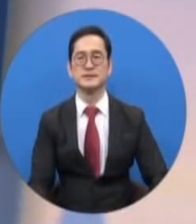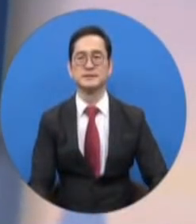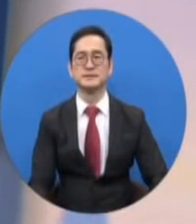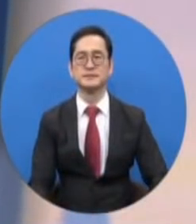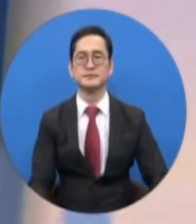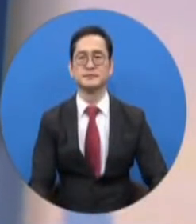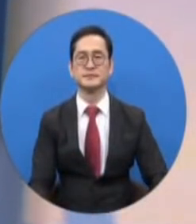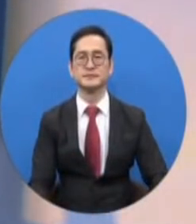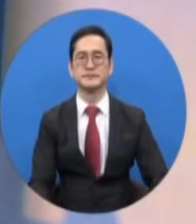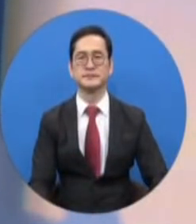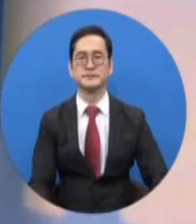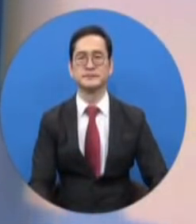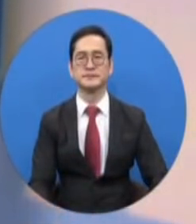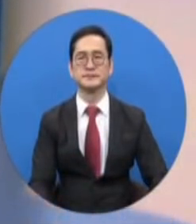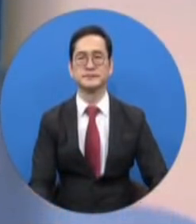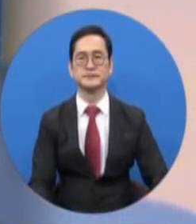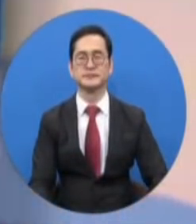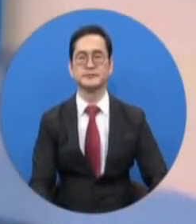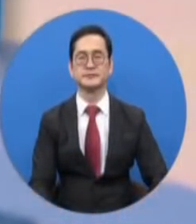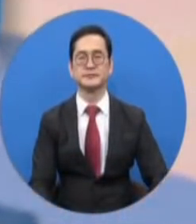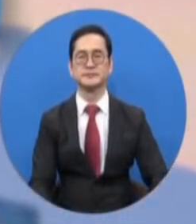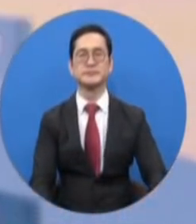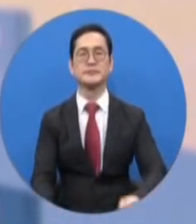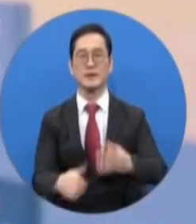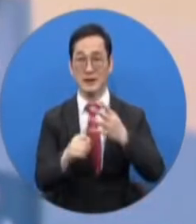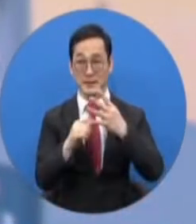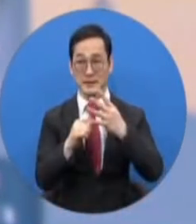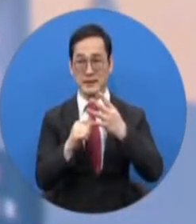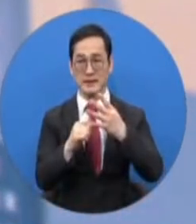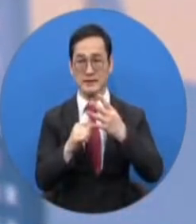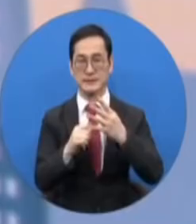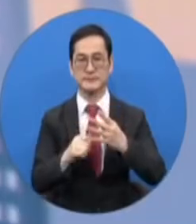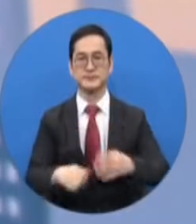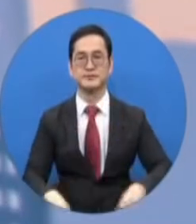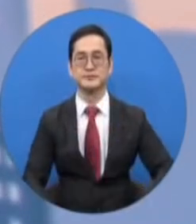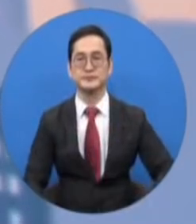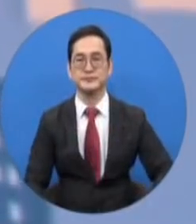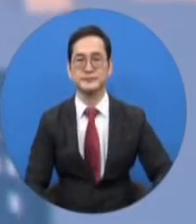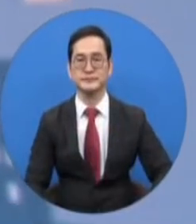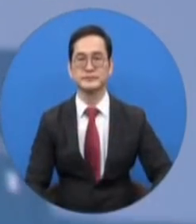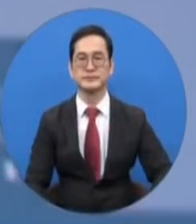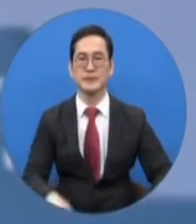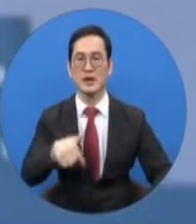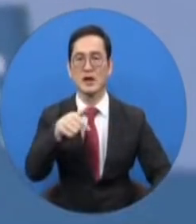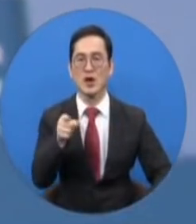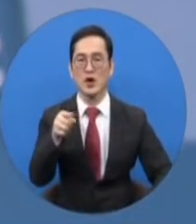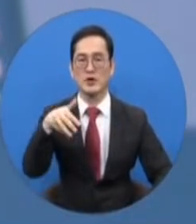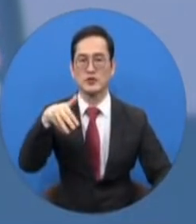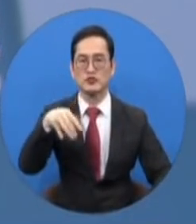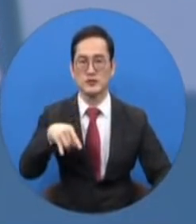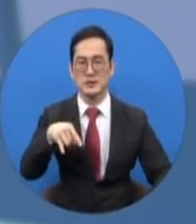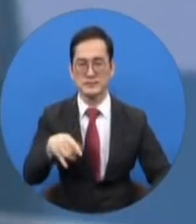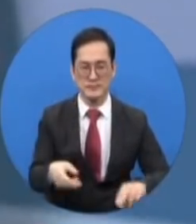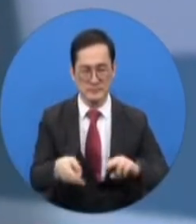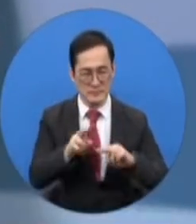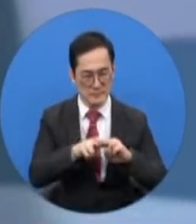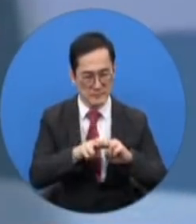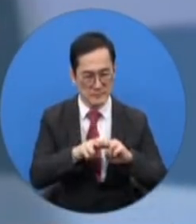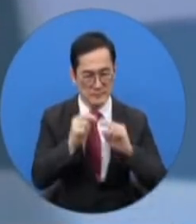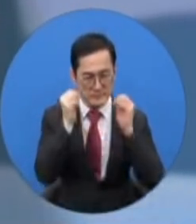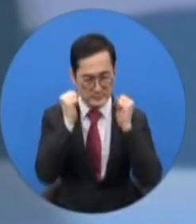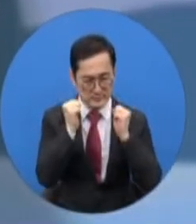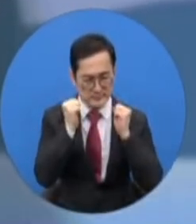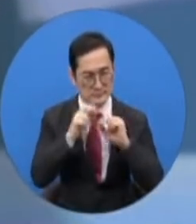이어서 네 번째 키워드도 공개하겠습니다. 네 번째 키워드는 바로 이겁니다. 거취. 중앙일보 6면,